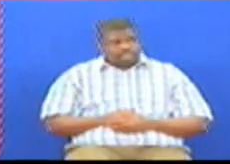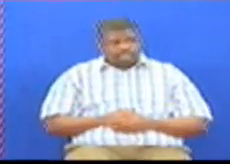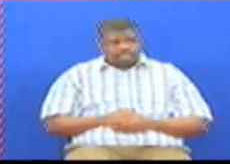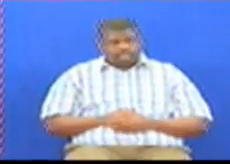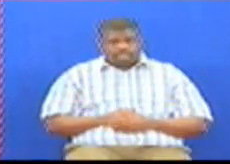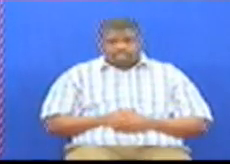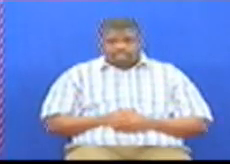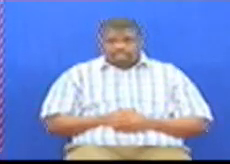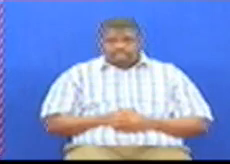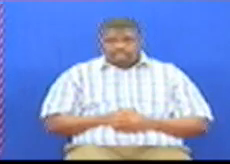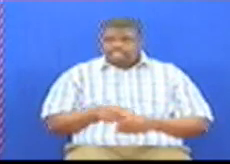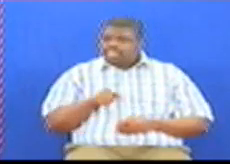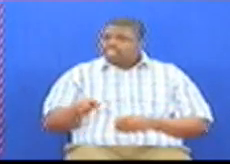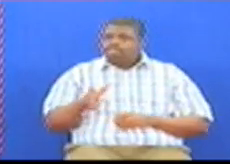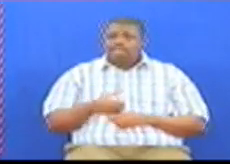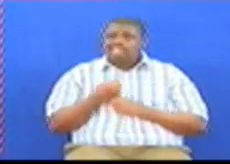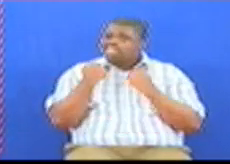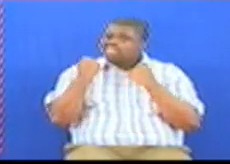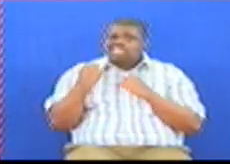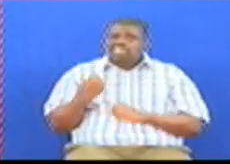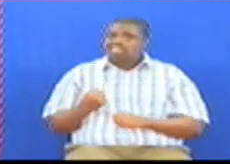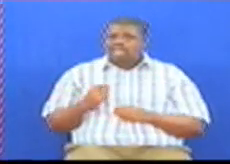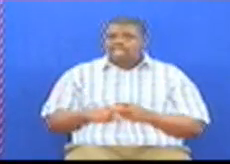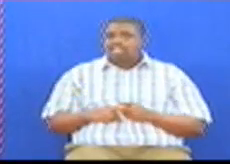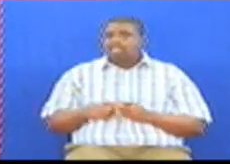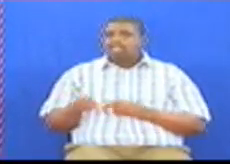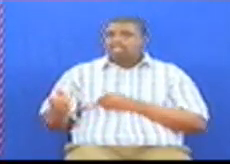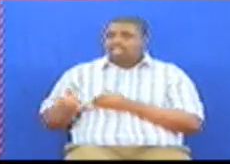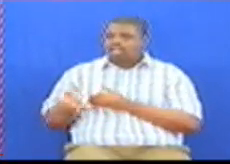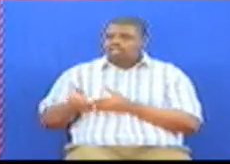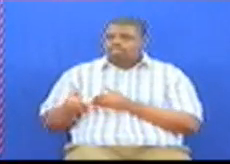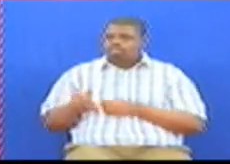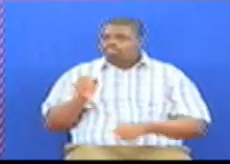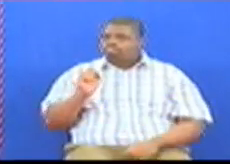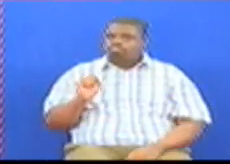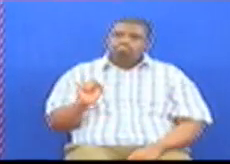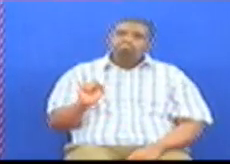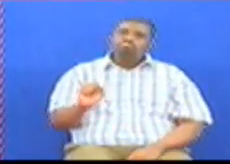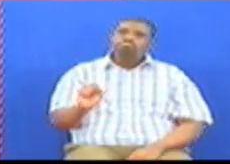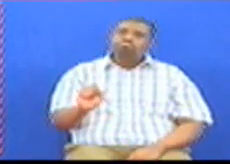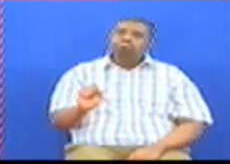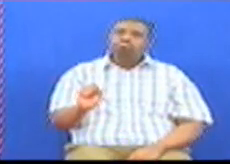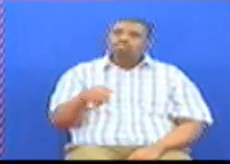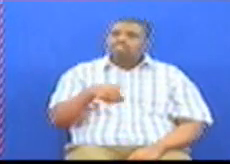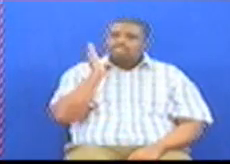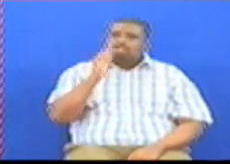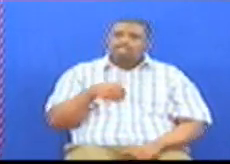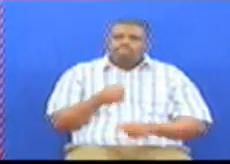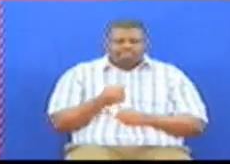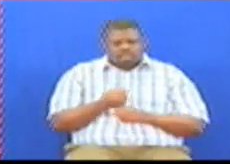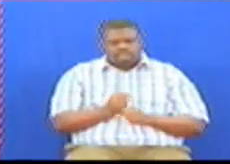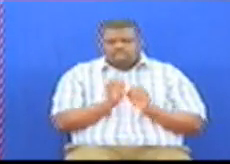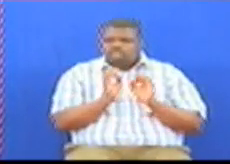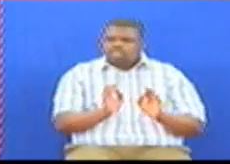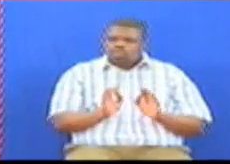Zile kata 4 ziko zinapata shida sana kwa sababu mimi kule napakana na Mbeya. Lakini serikali imefanya jambo jemba kujenga kile kituo cha afya